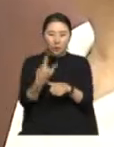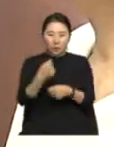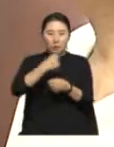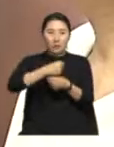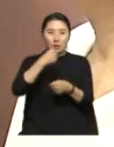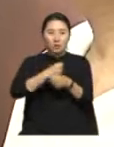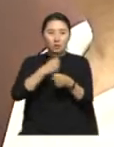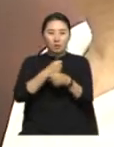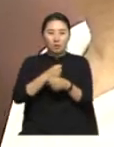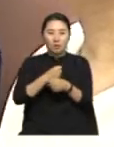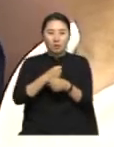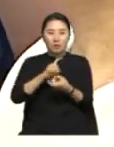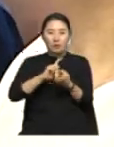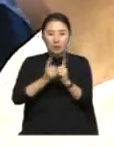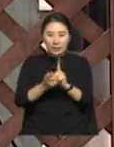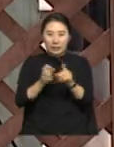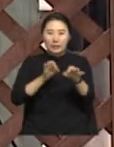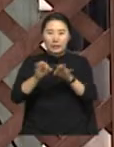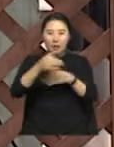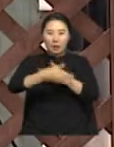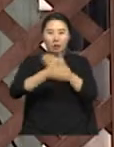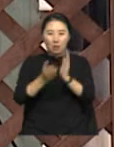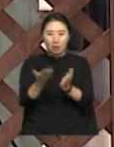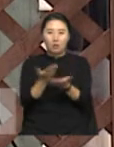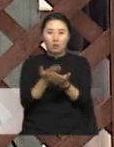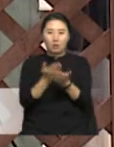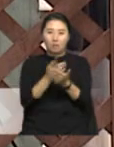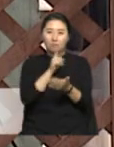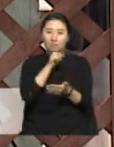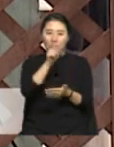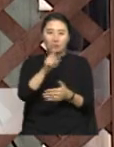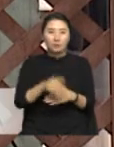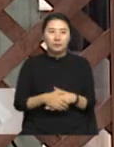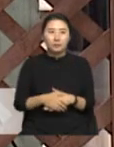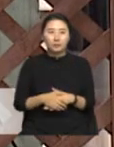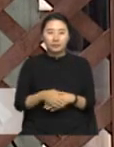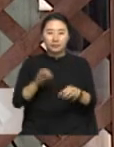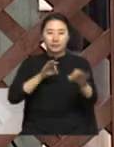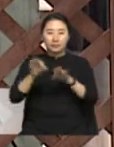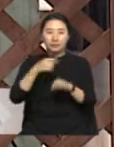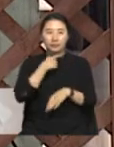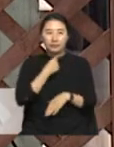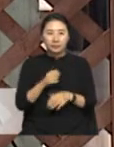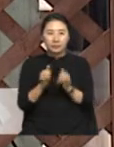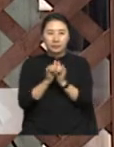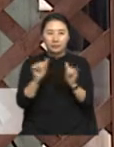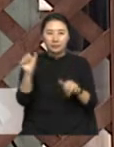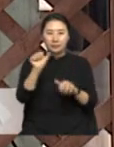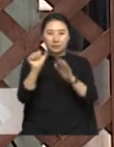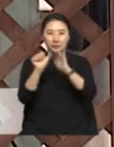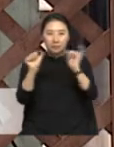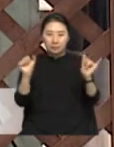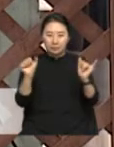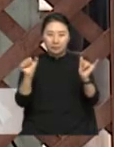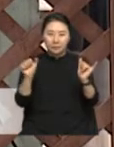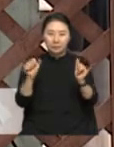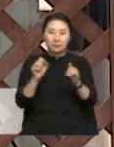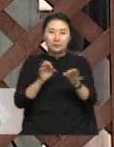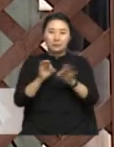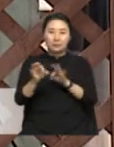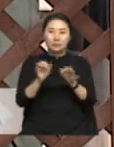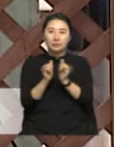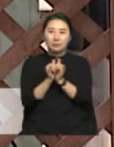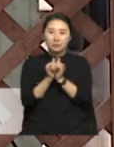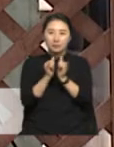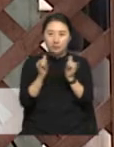상가를 요구하고 나섰습니다. 그래서 여기서 장사를 하고 싶어하는 상인들이 한 50여 명 되거든요. 그래서 이제 그런 상인들한테